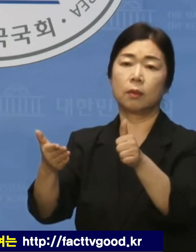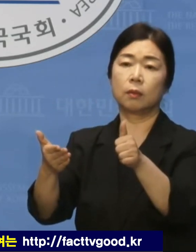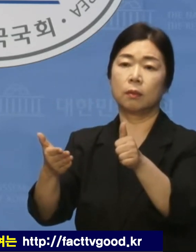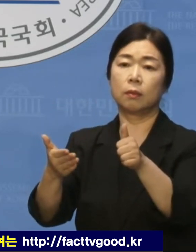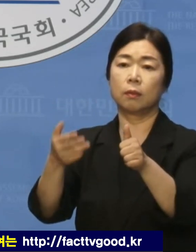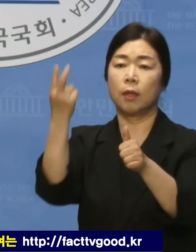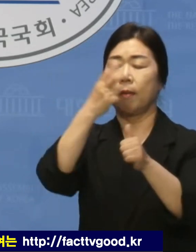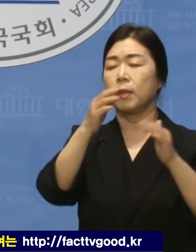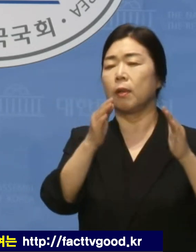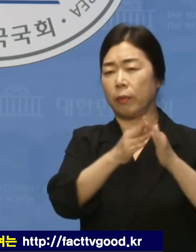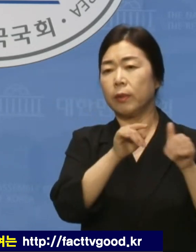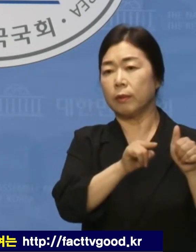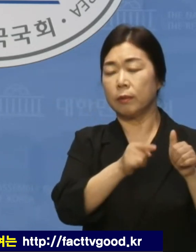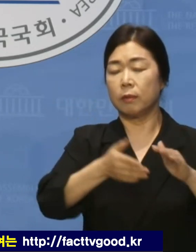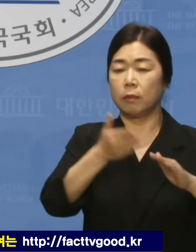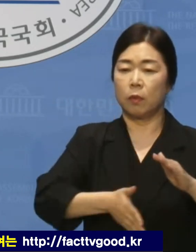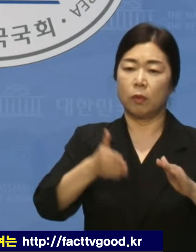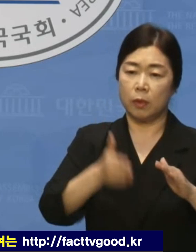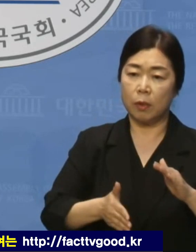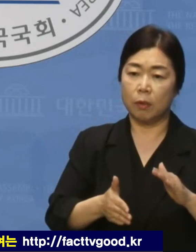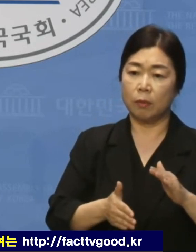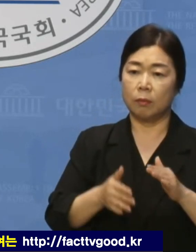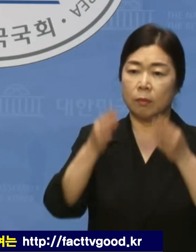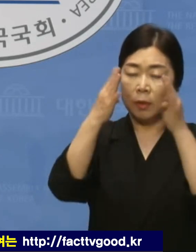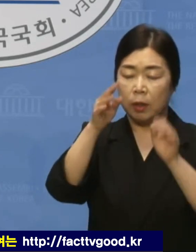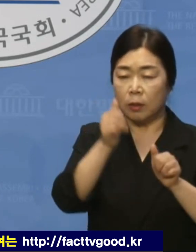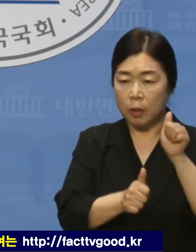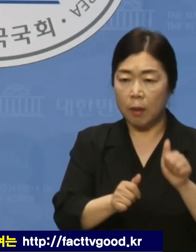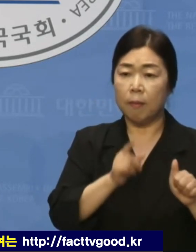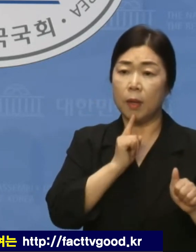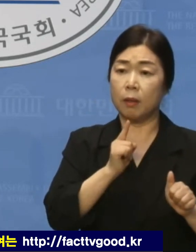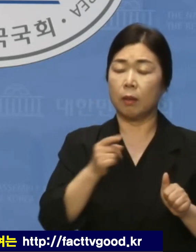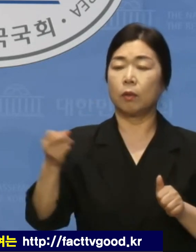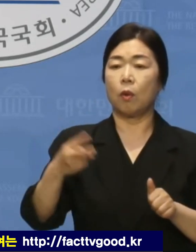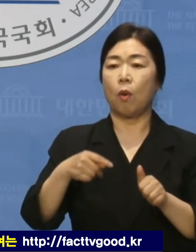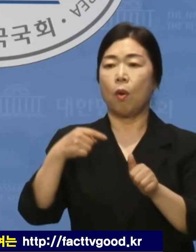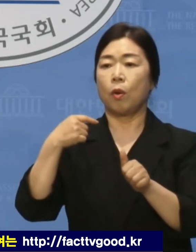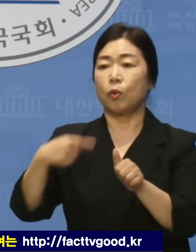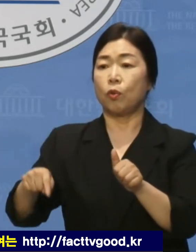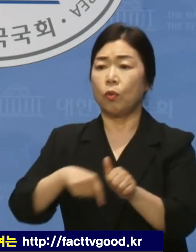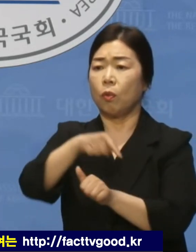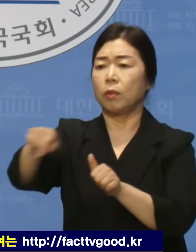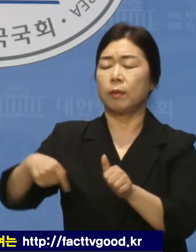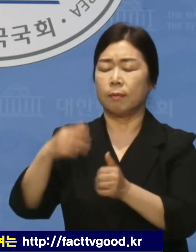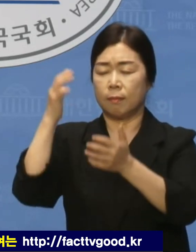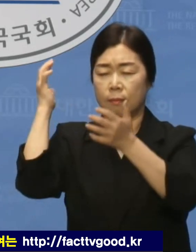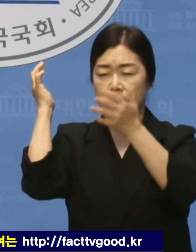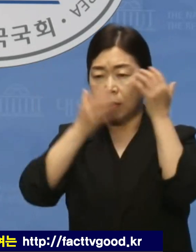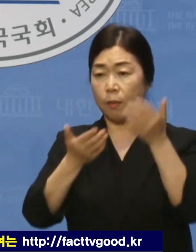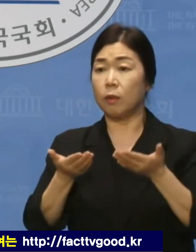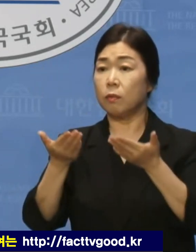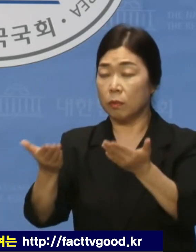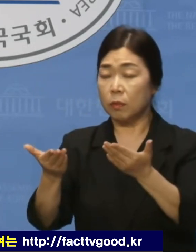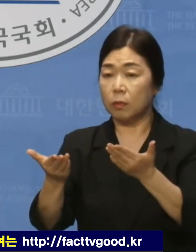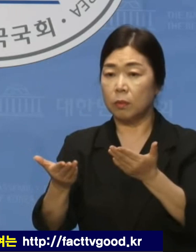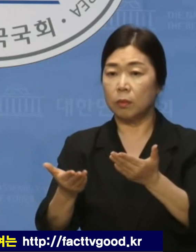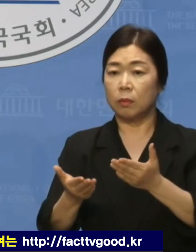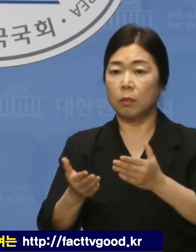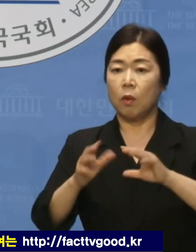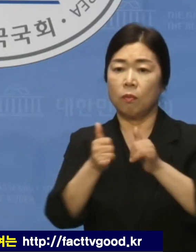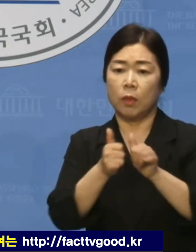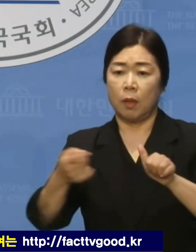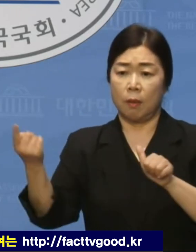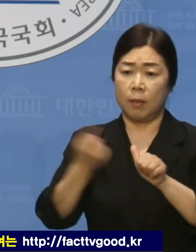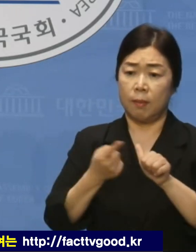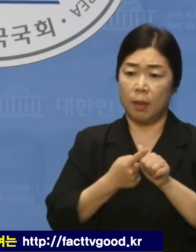감사원 감사는 공정 수능을 주장하며 교육 현장을 일대 혼란으로 몰아넣고 국민적